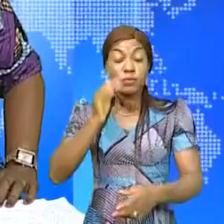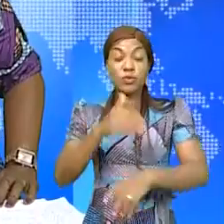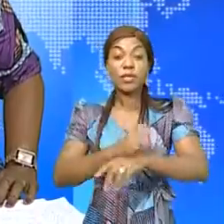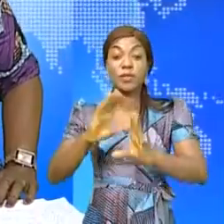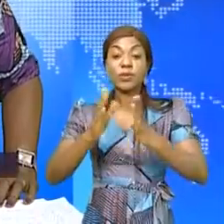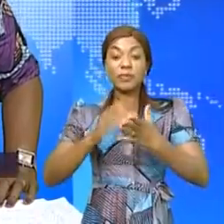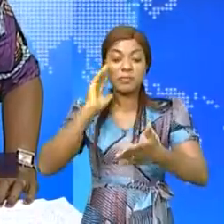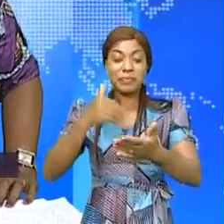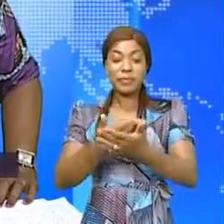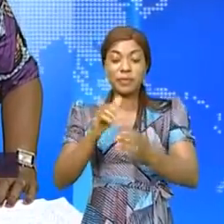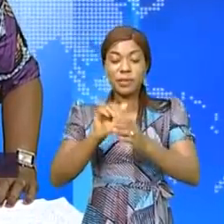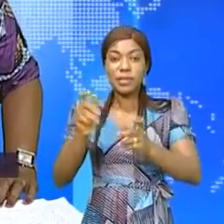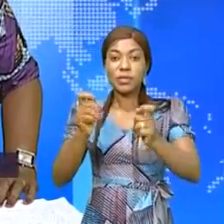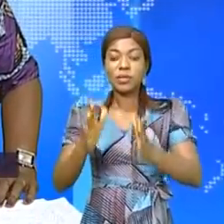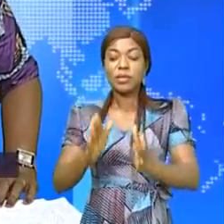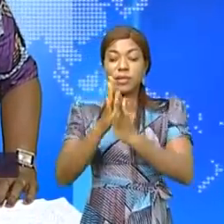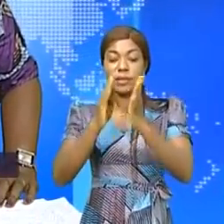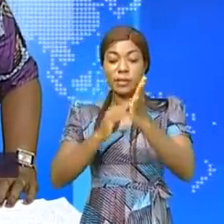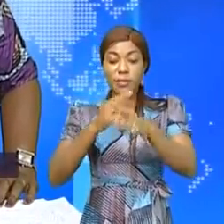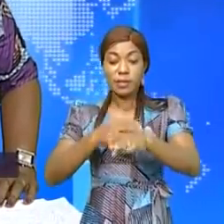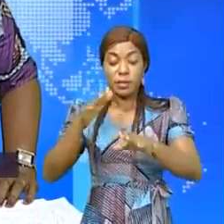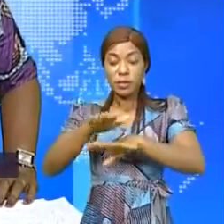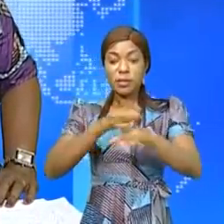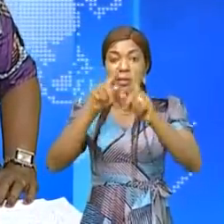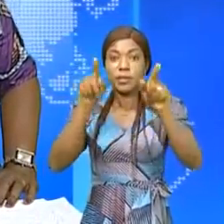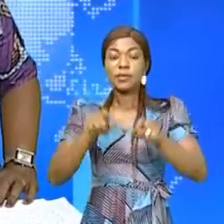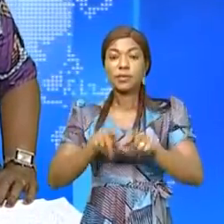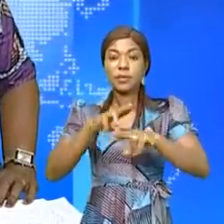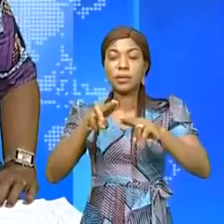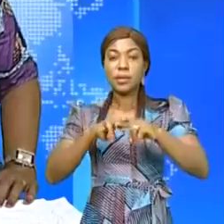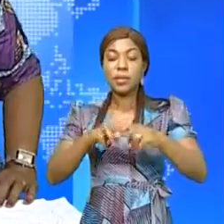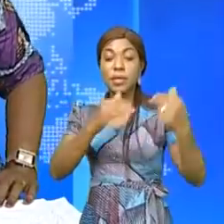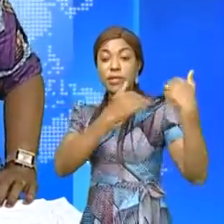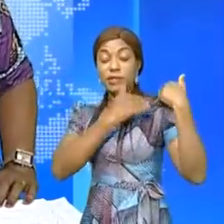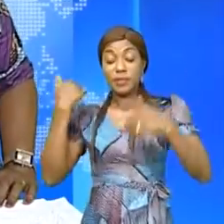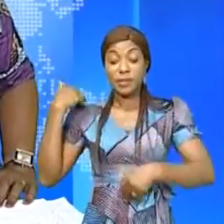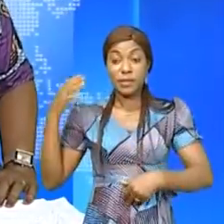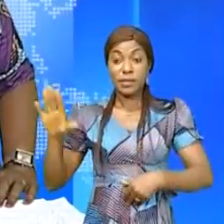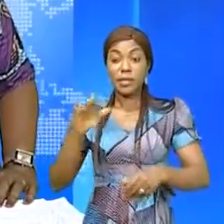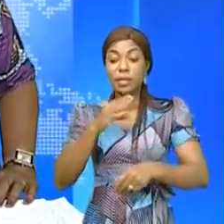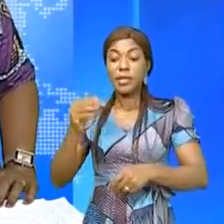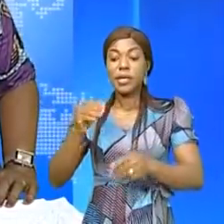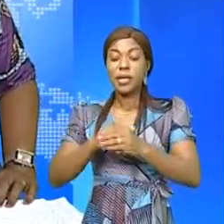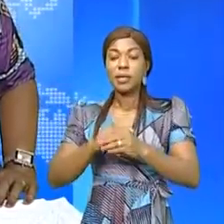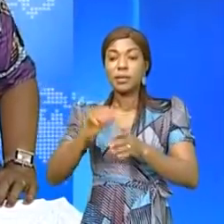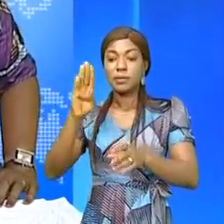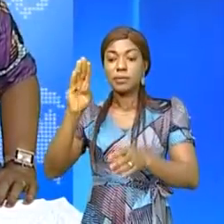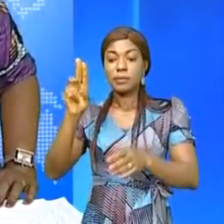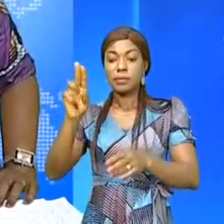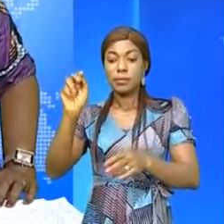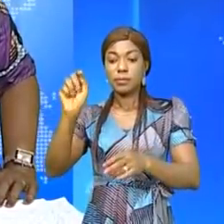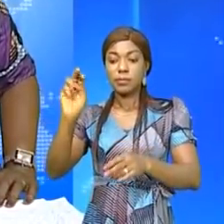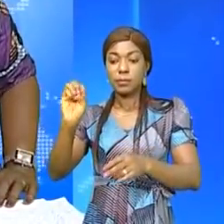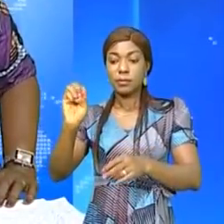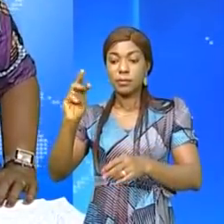Bonsoir à tous et bienvenue à ce journal de 19h sur la RTNC. Le chef de l'État est à Boutembo depuis cet après-midi, mais